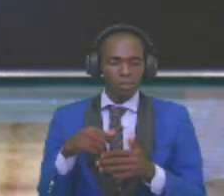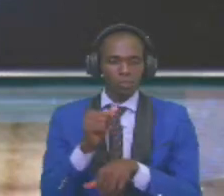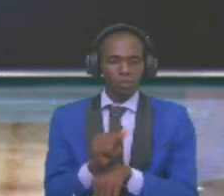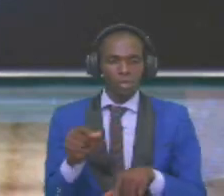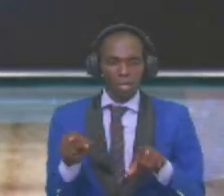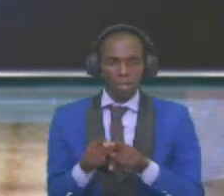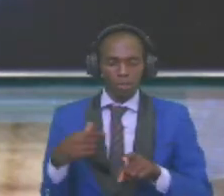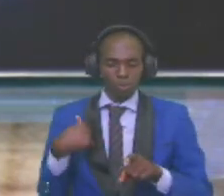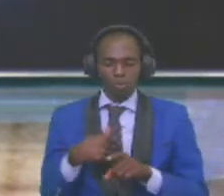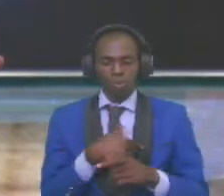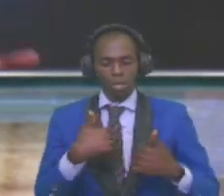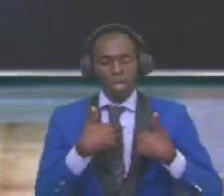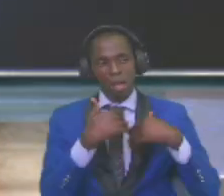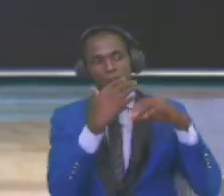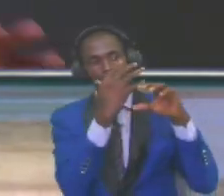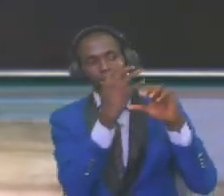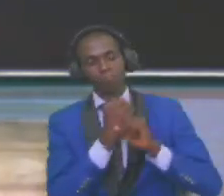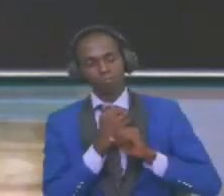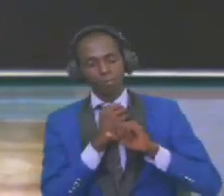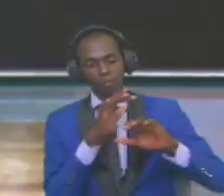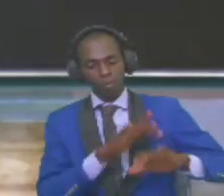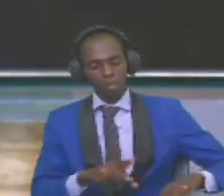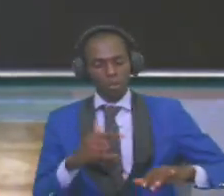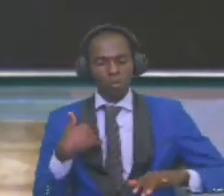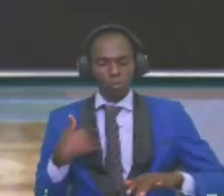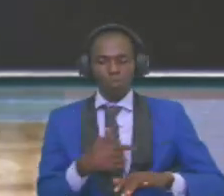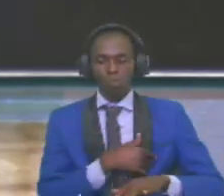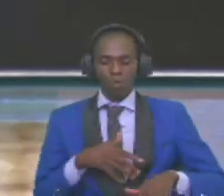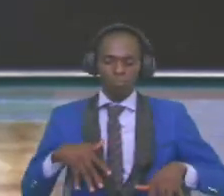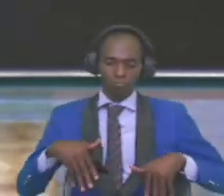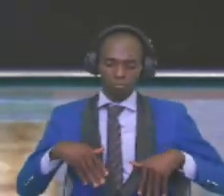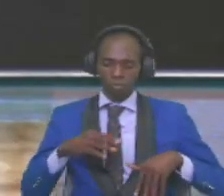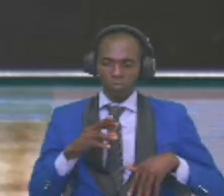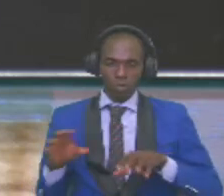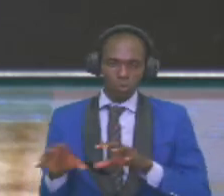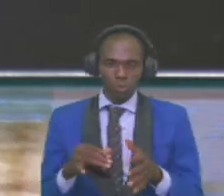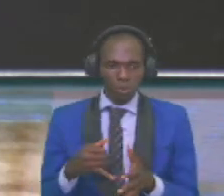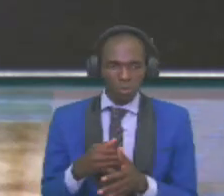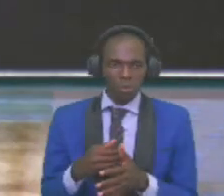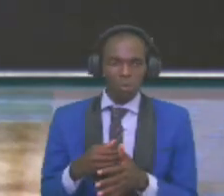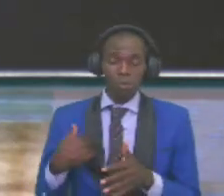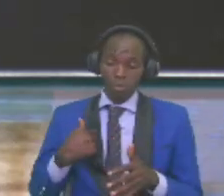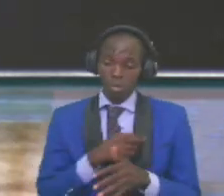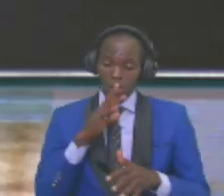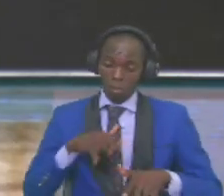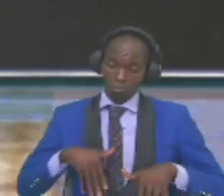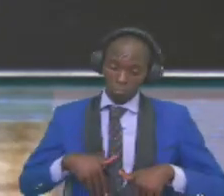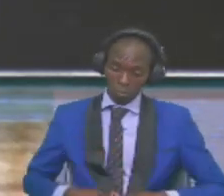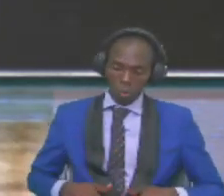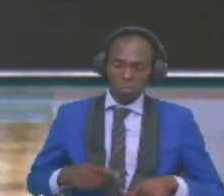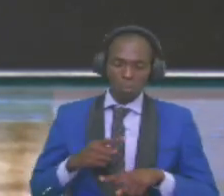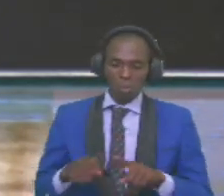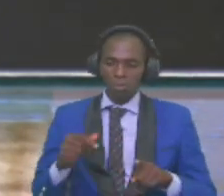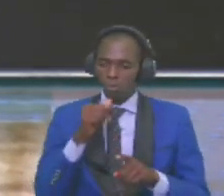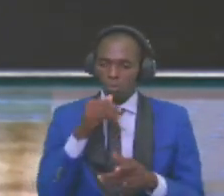ministère cela l'amusé les codes qui nous a été faite ne perdons pas courage en effet on se lasse